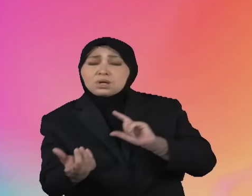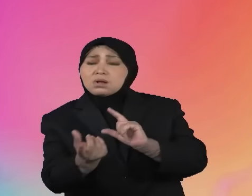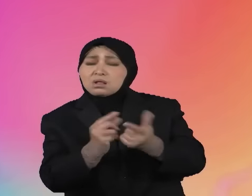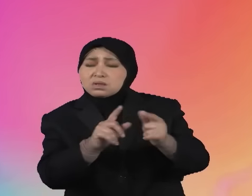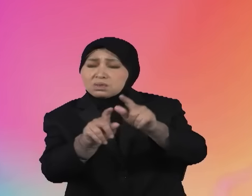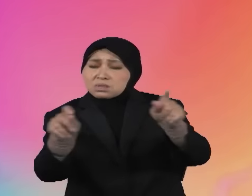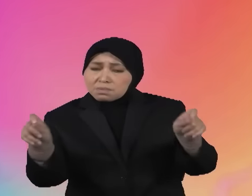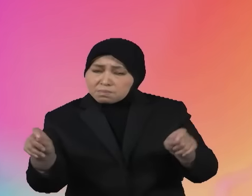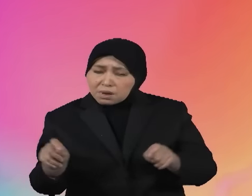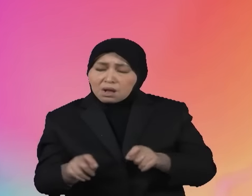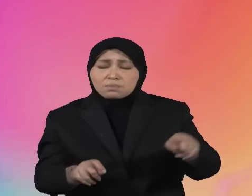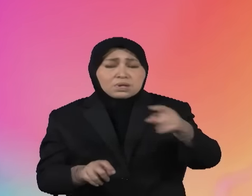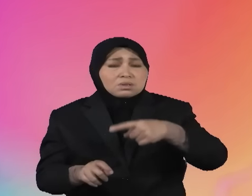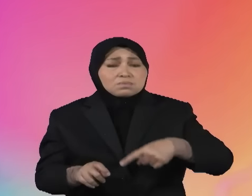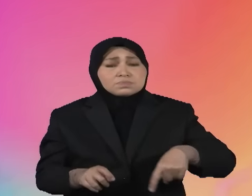مقامهما